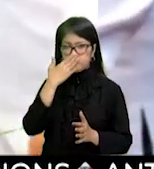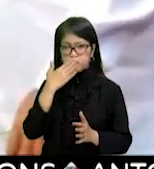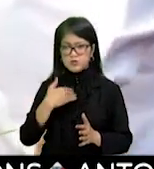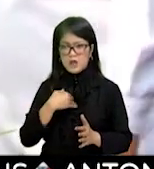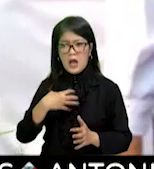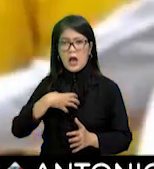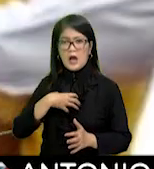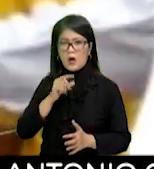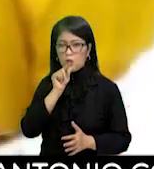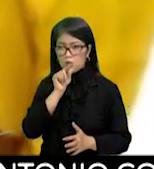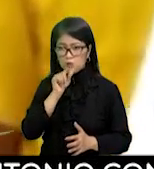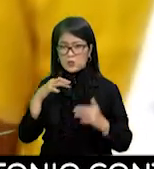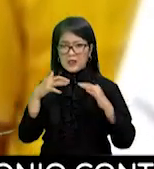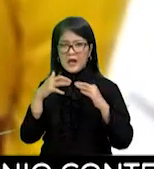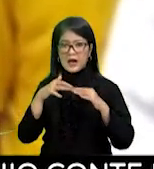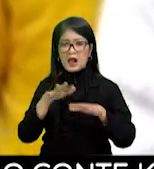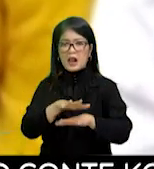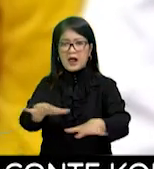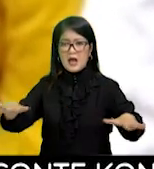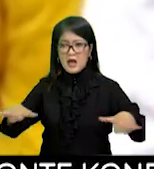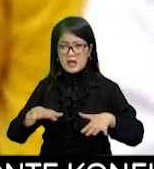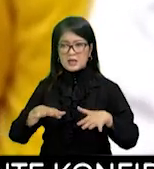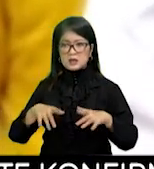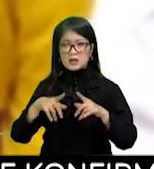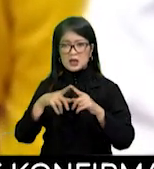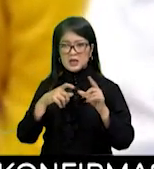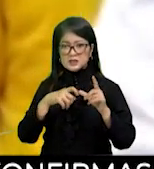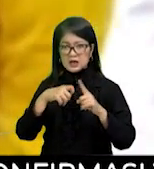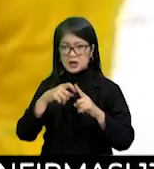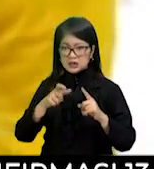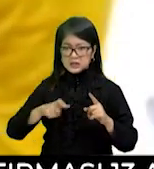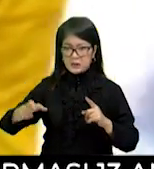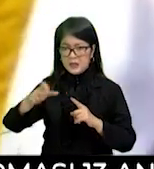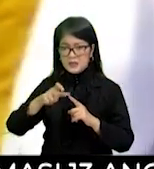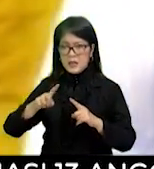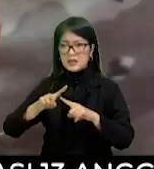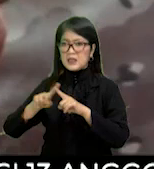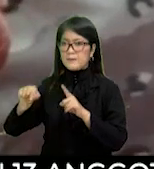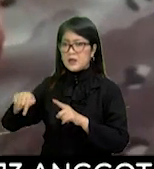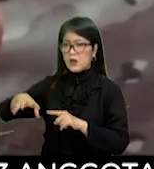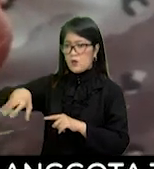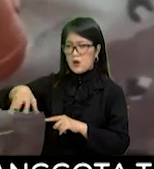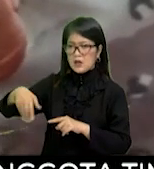Camat. Sementara tersangka mengklaim lahan merupakan bagian dari ahli waris keluarganya.